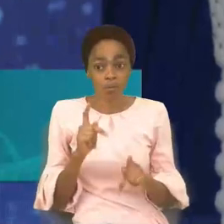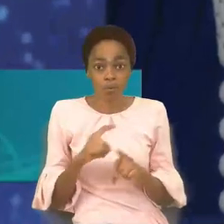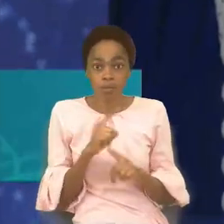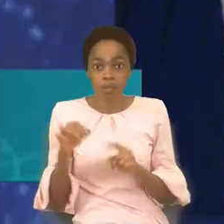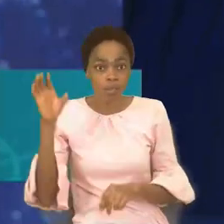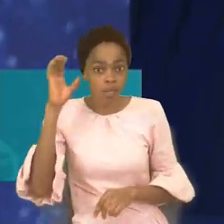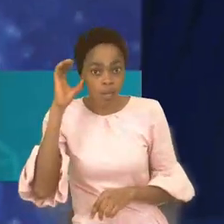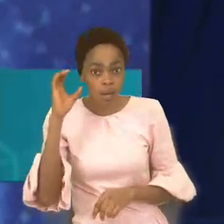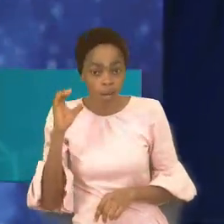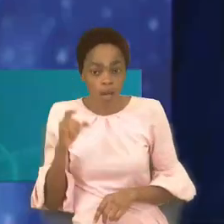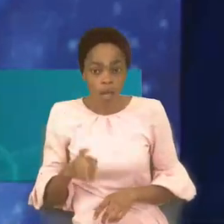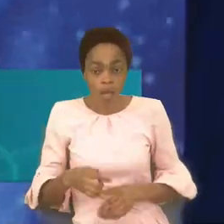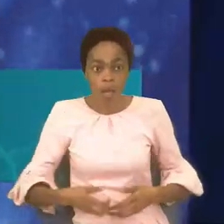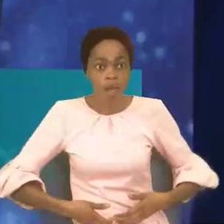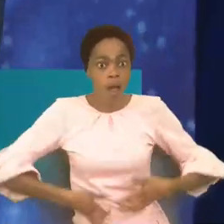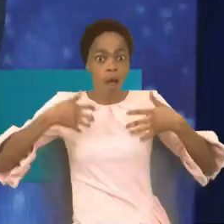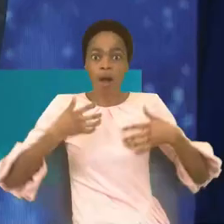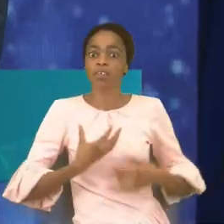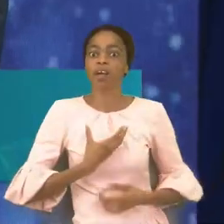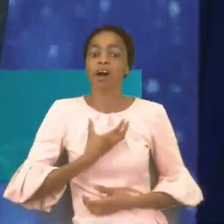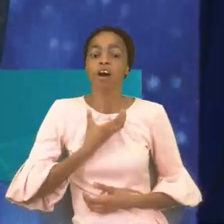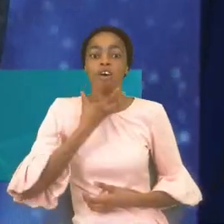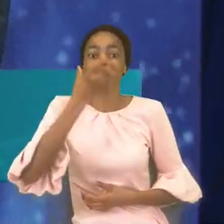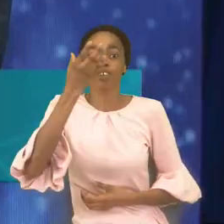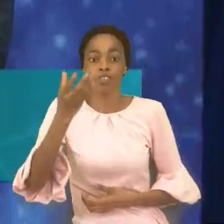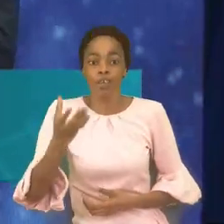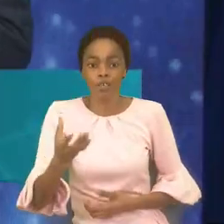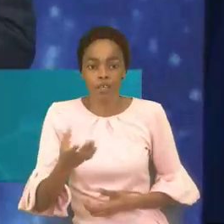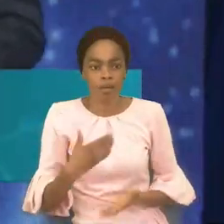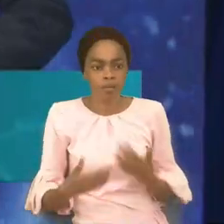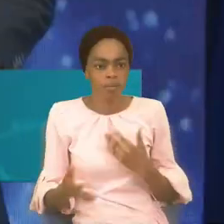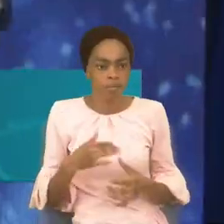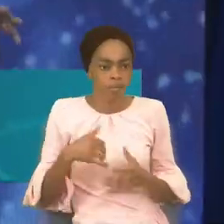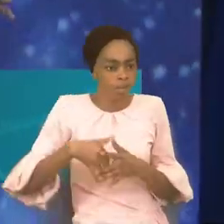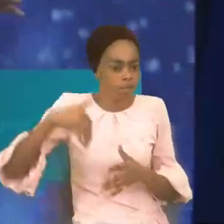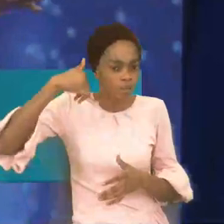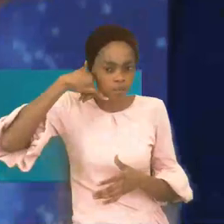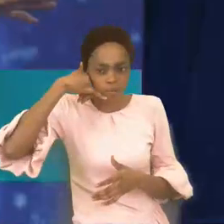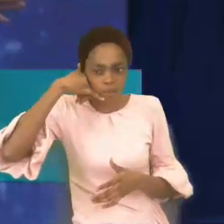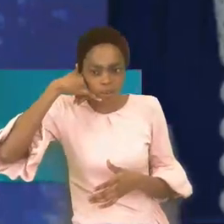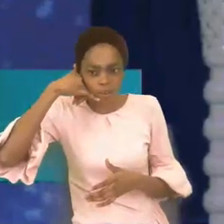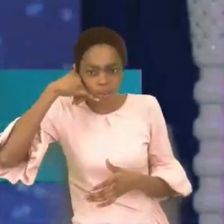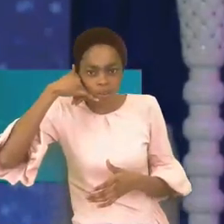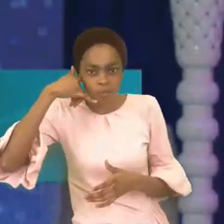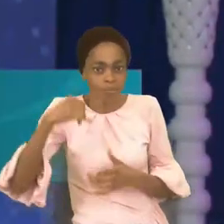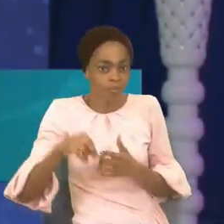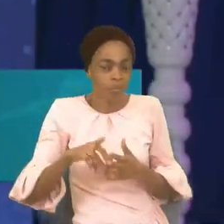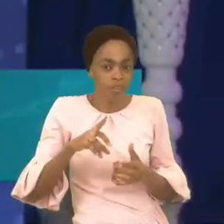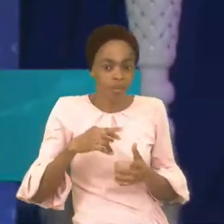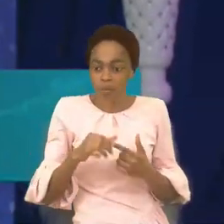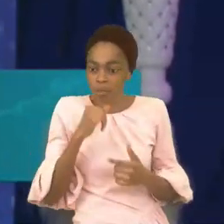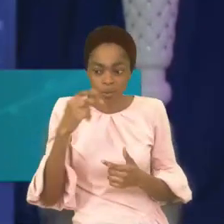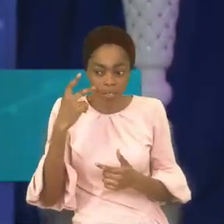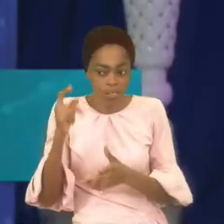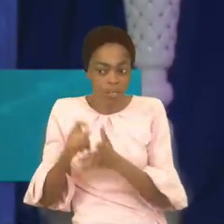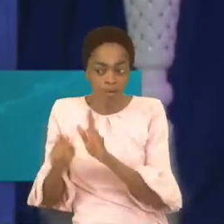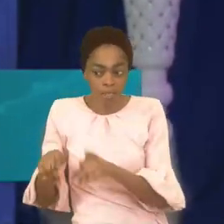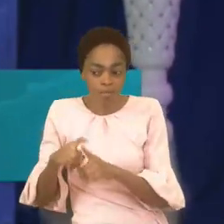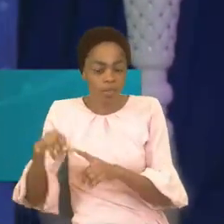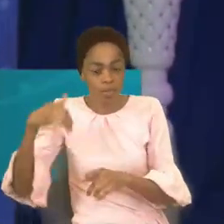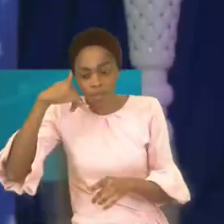ils entendent une voix furieuse, peut-être au téléphone, même s'ils ne voient pas l'homme, la